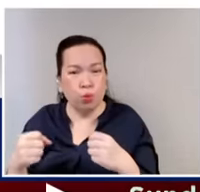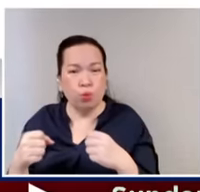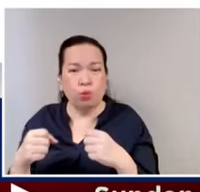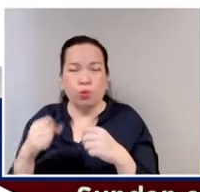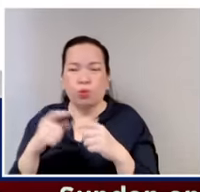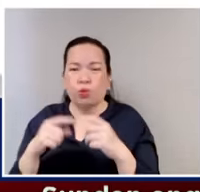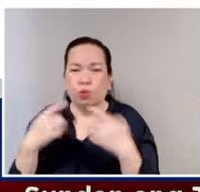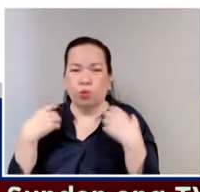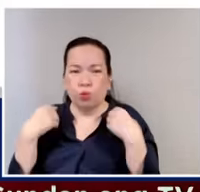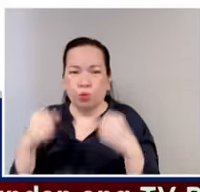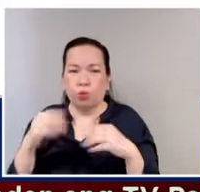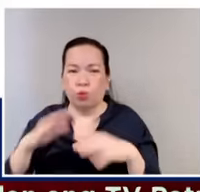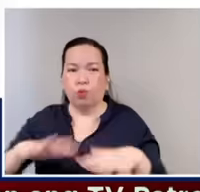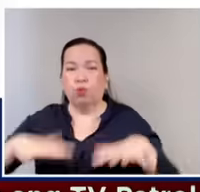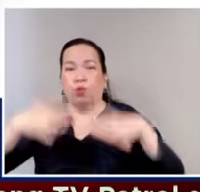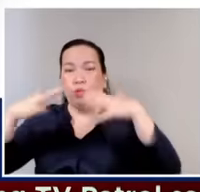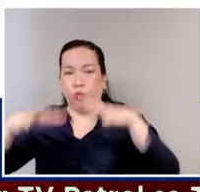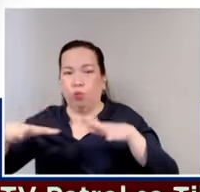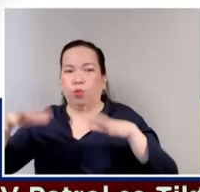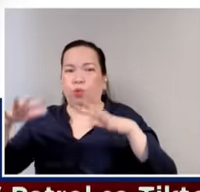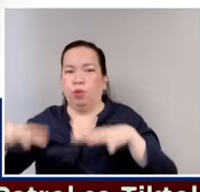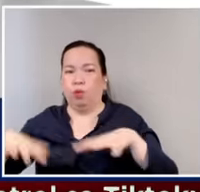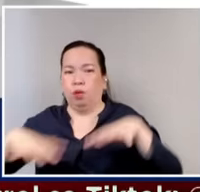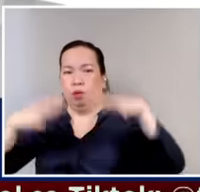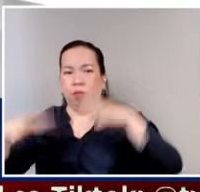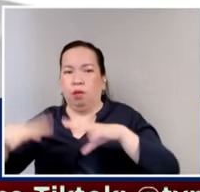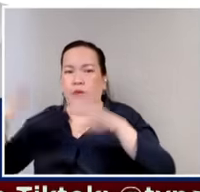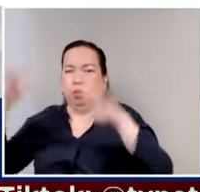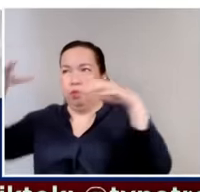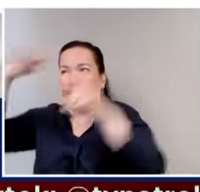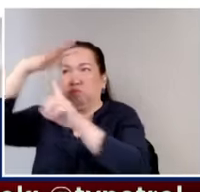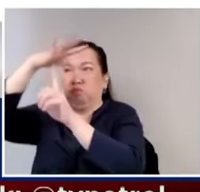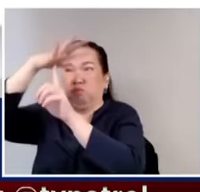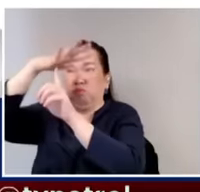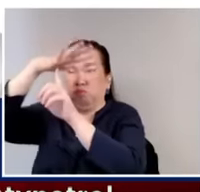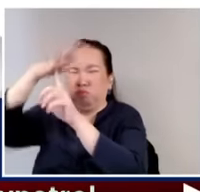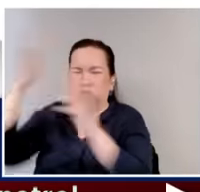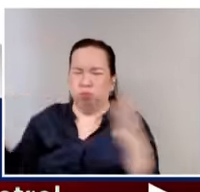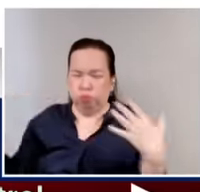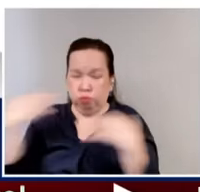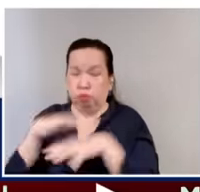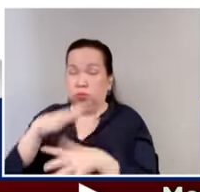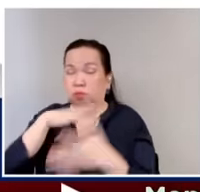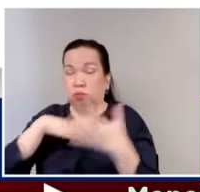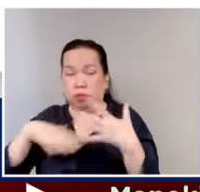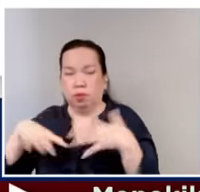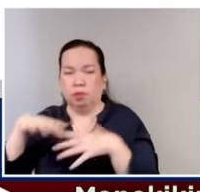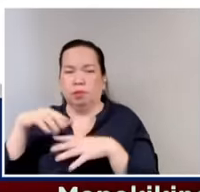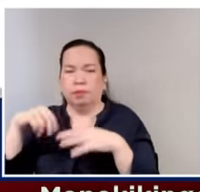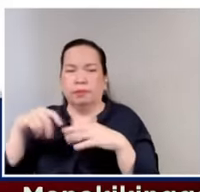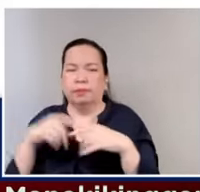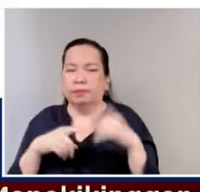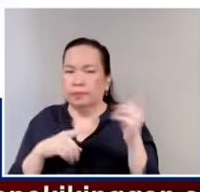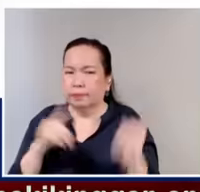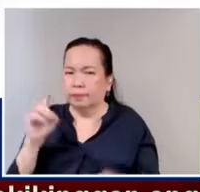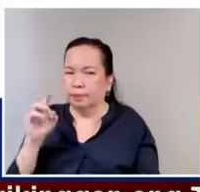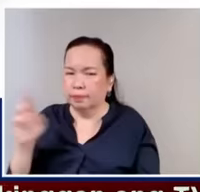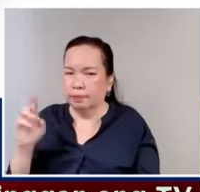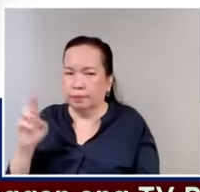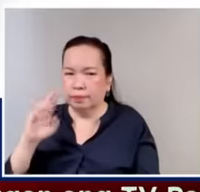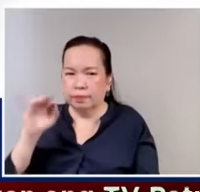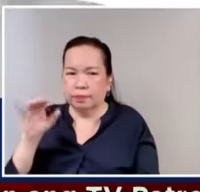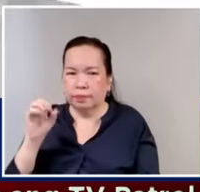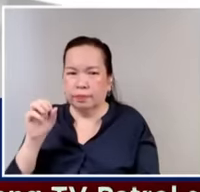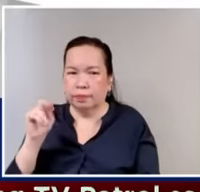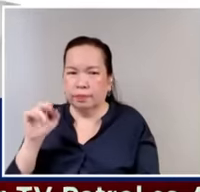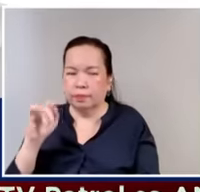nung alon sa lakas nung pwersa nung ilise, nung helicopter. Si Dr. Jonathan Antikamara